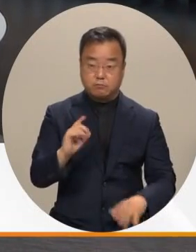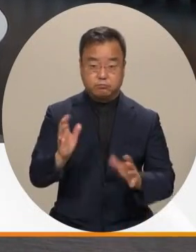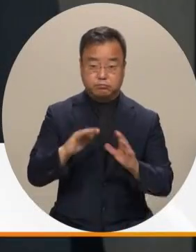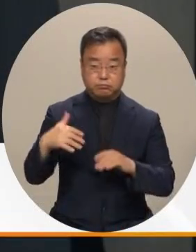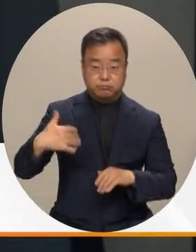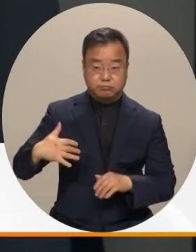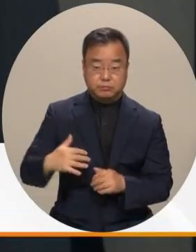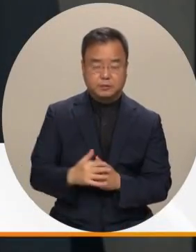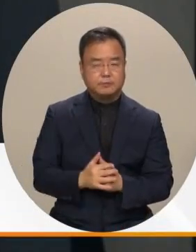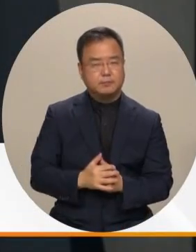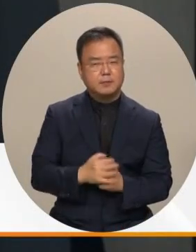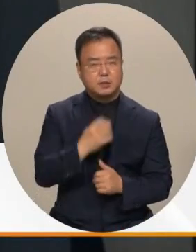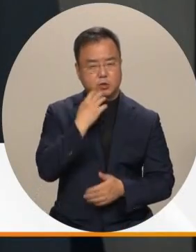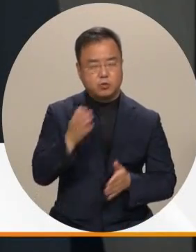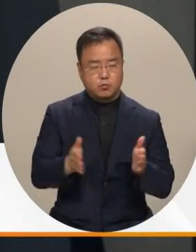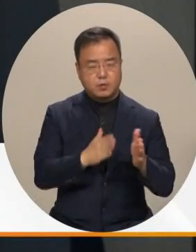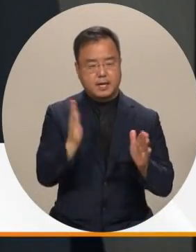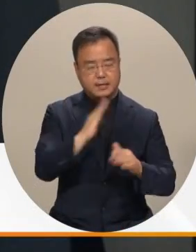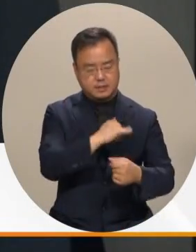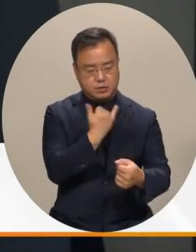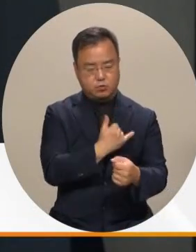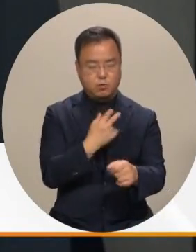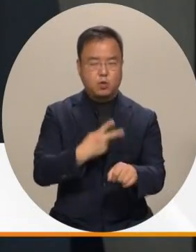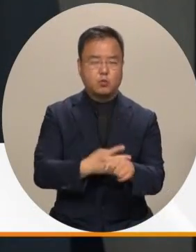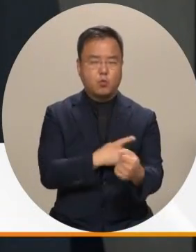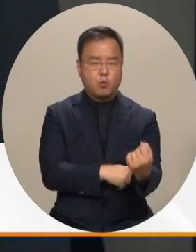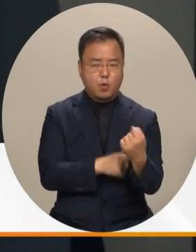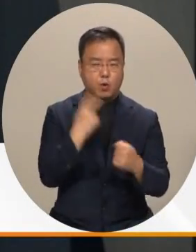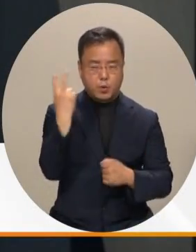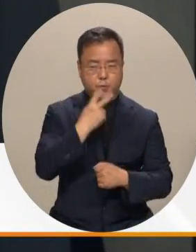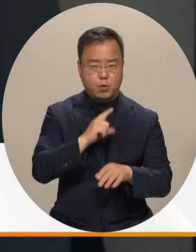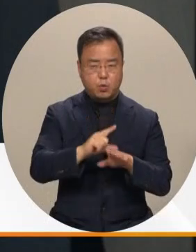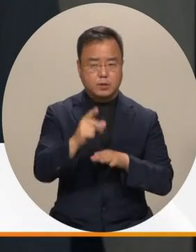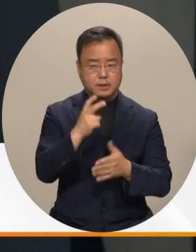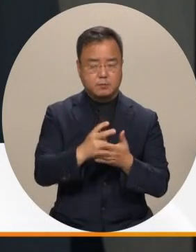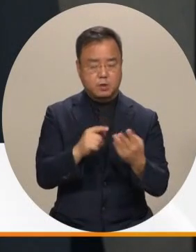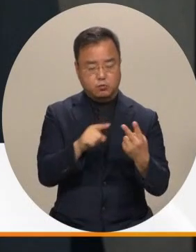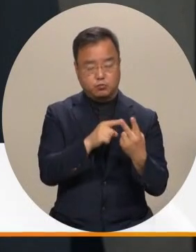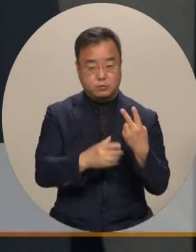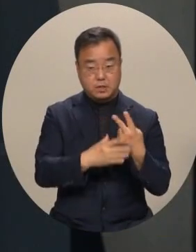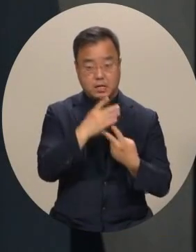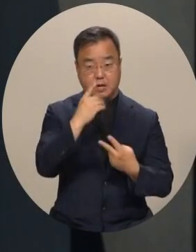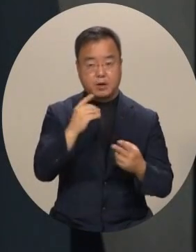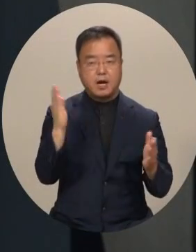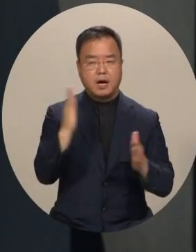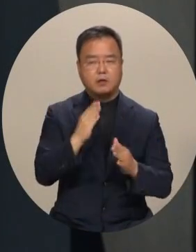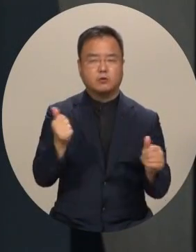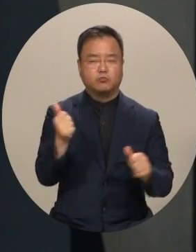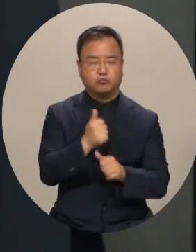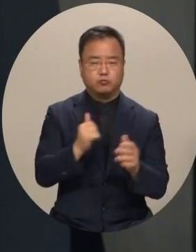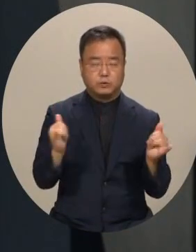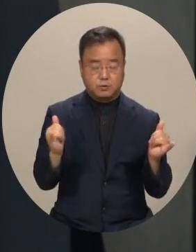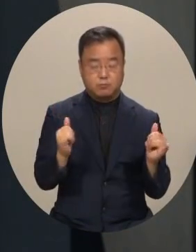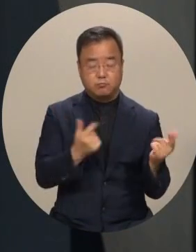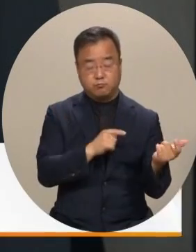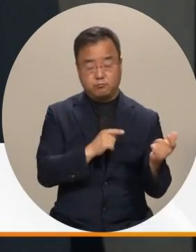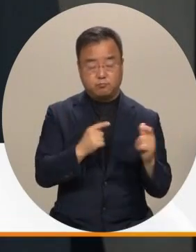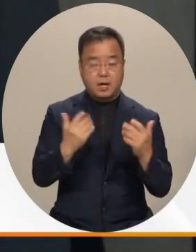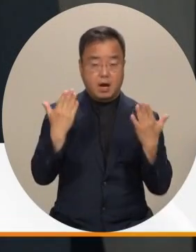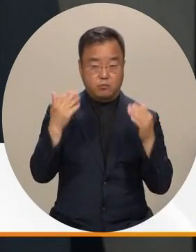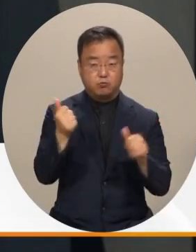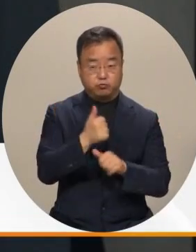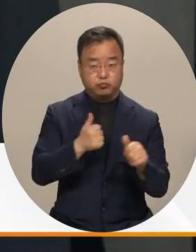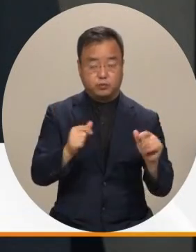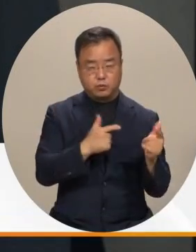경기도에서는 학생 인권 조례와 교권 보호 조례를 합친 학교 구성원의 권리와 책임에 관한 조례 을